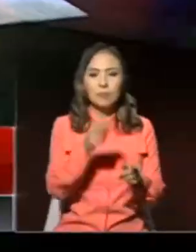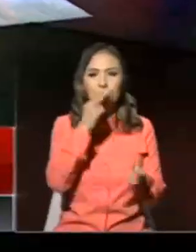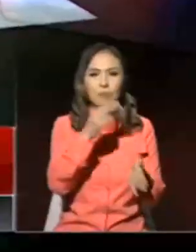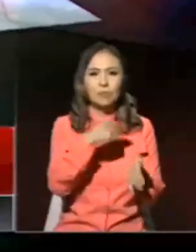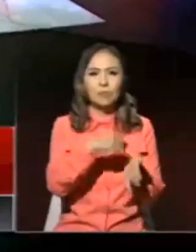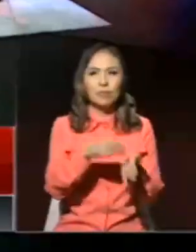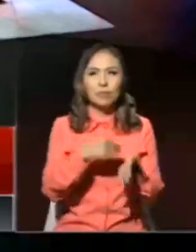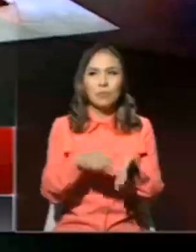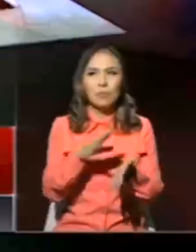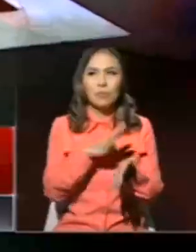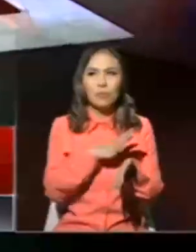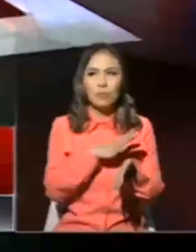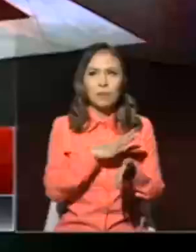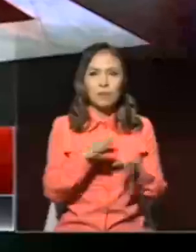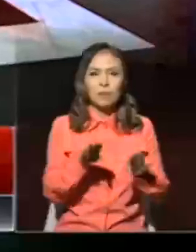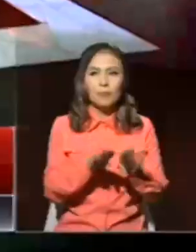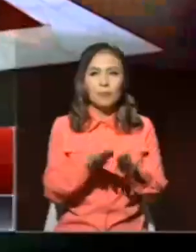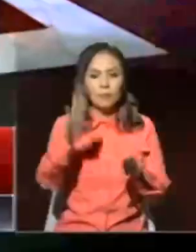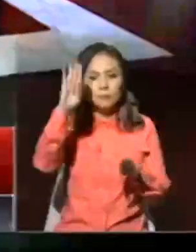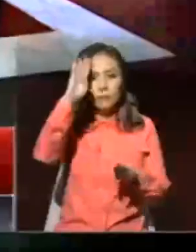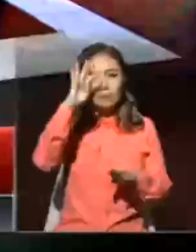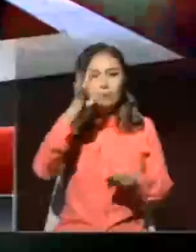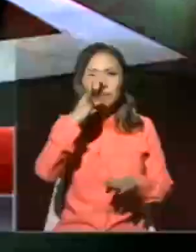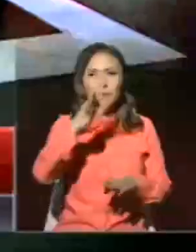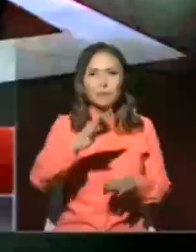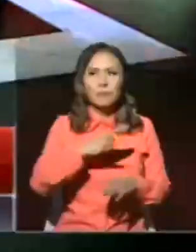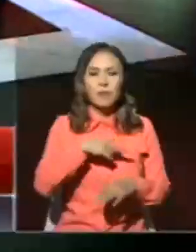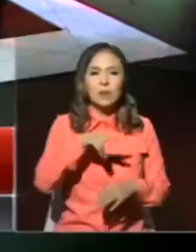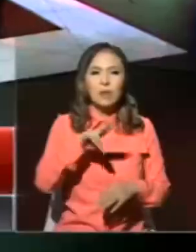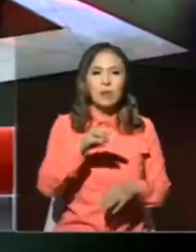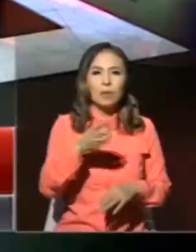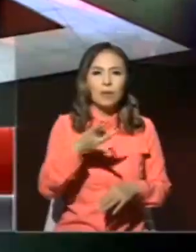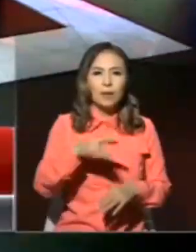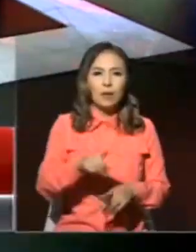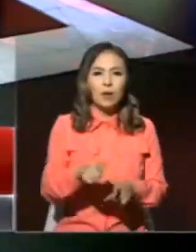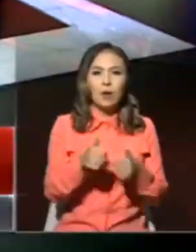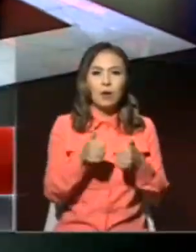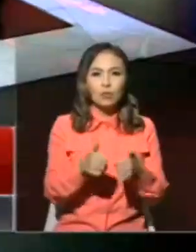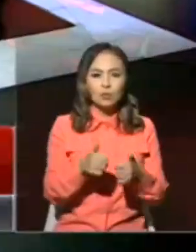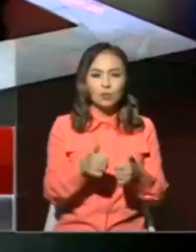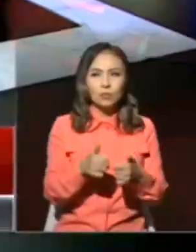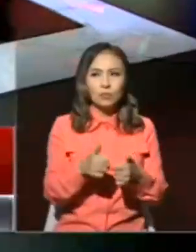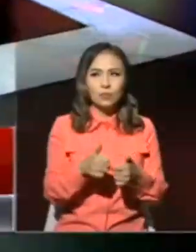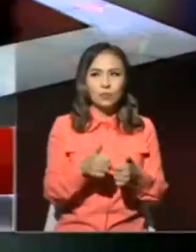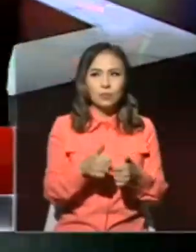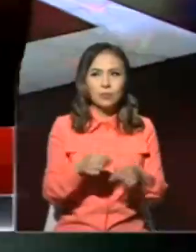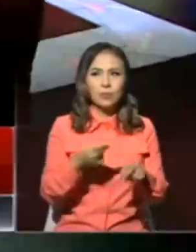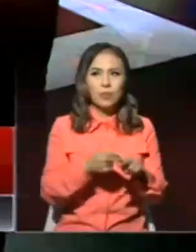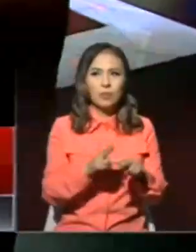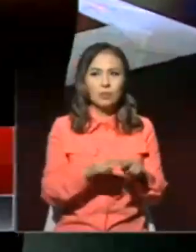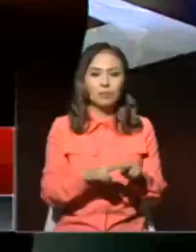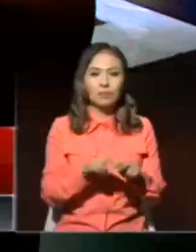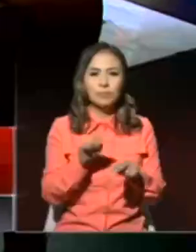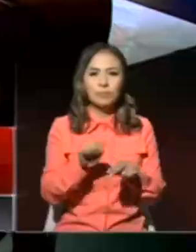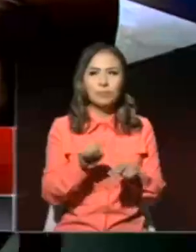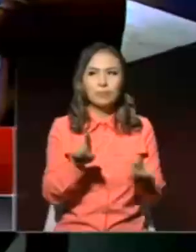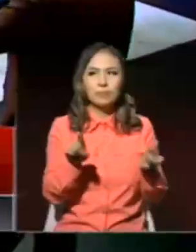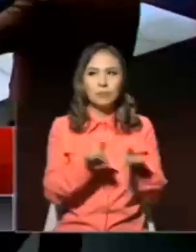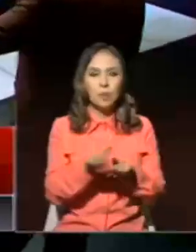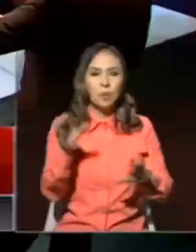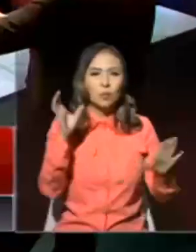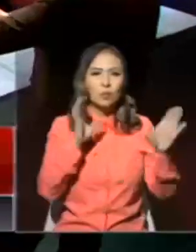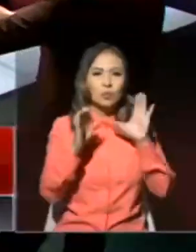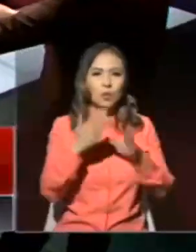алдық, сөйттік. Сөйтіп сол жігіт айтты: лотерея бұл жақсы нәрсе. Бұл көріңіздер ма, осы біз сияқты